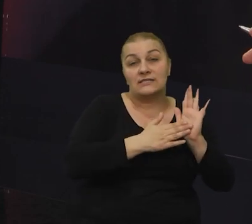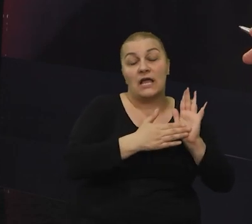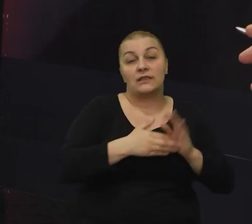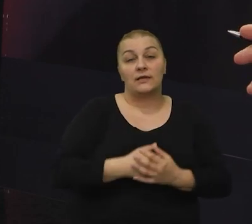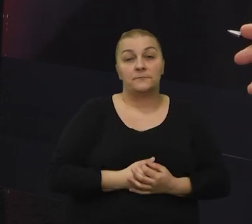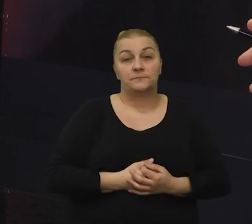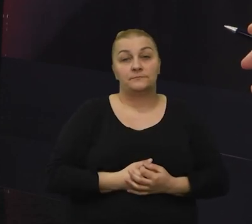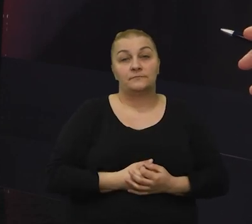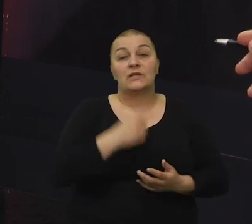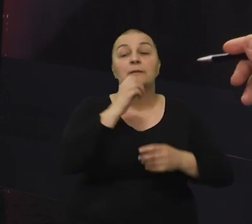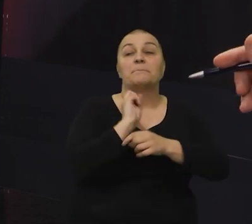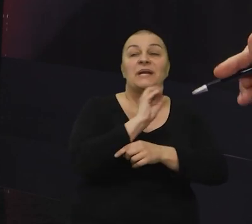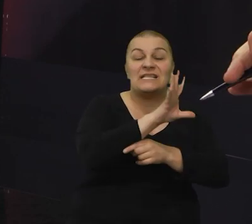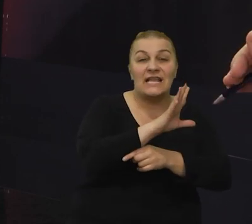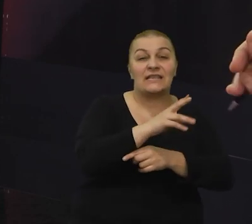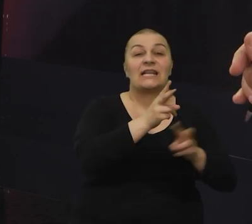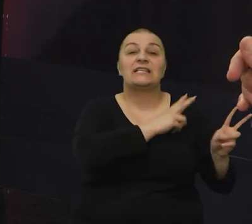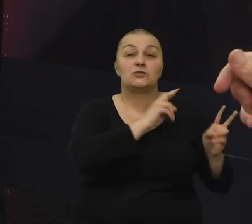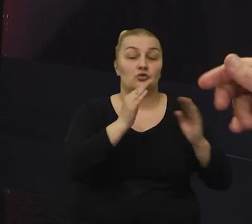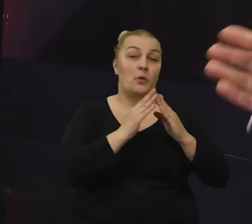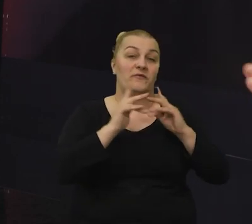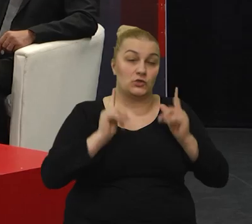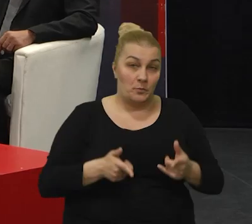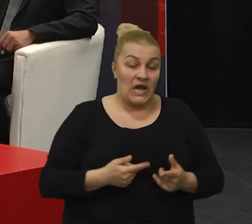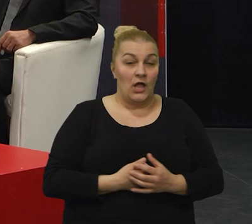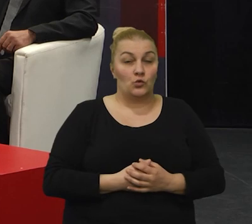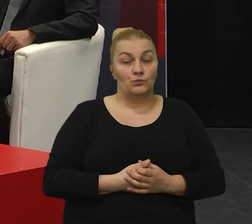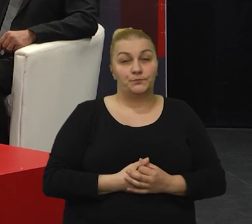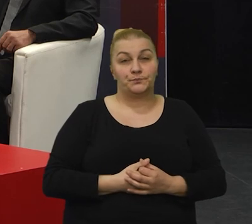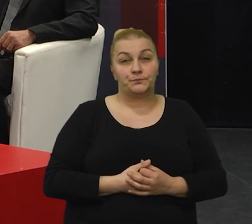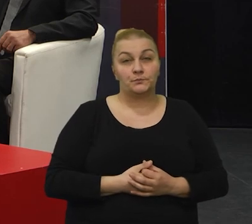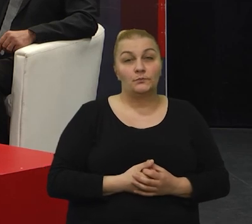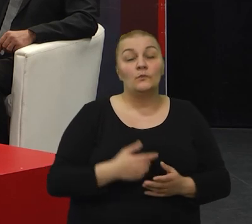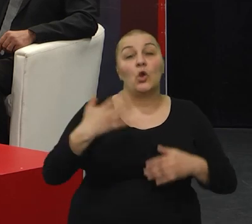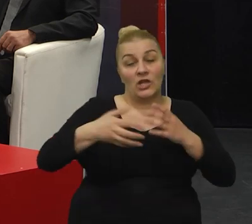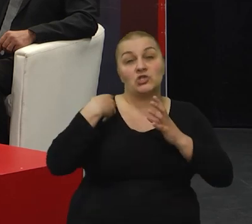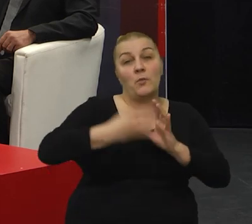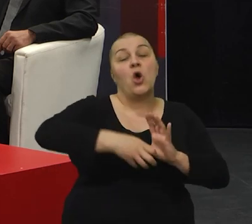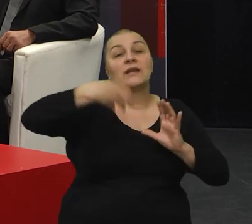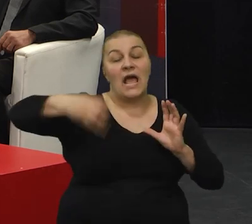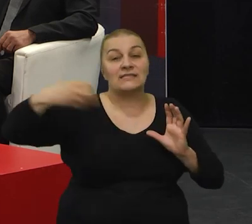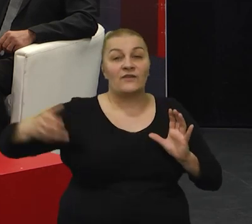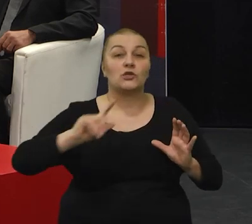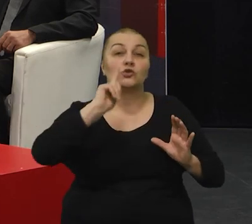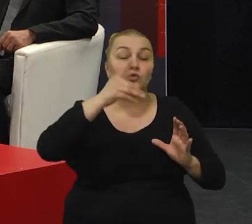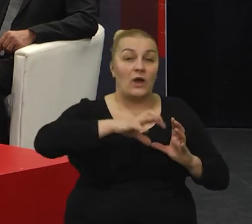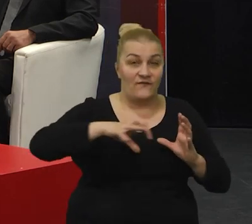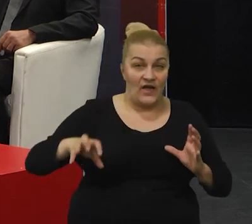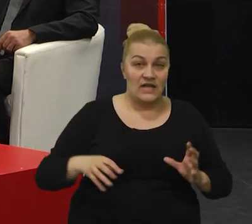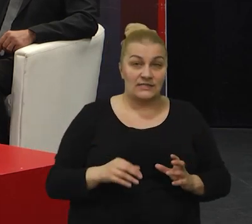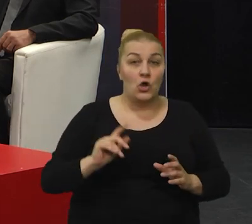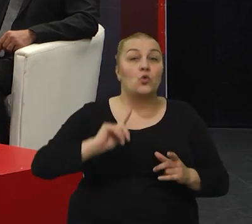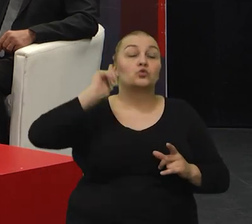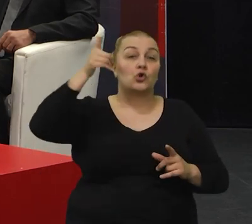dokazati i prezentirati istinu Domovinskog rata. Onda ćemo nastaviti sa drugom